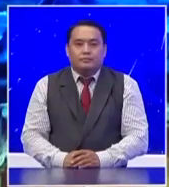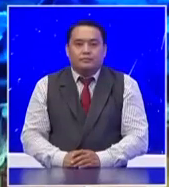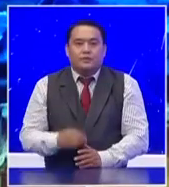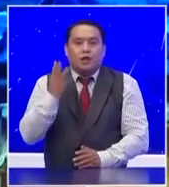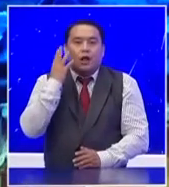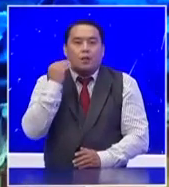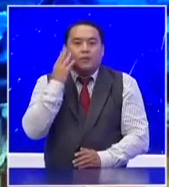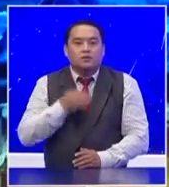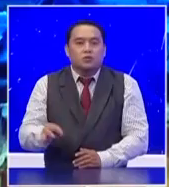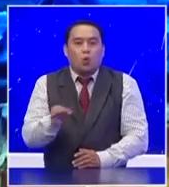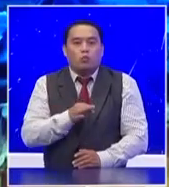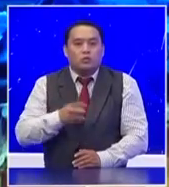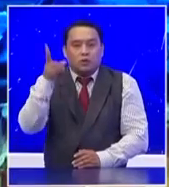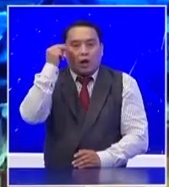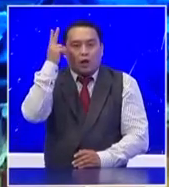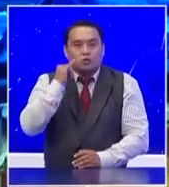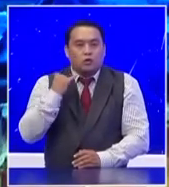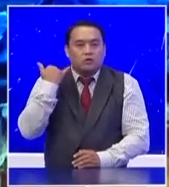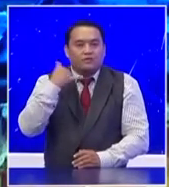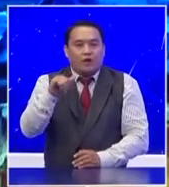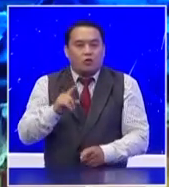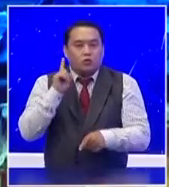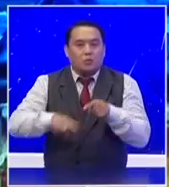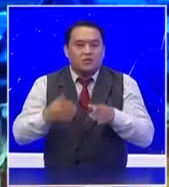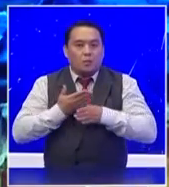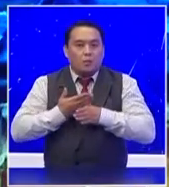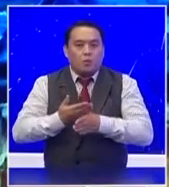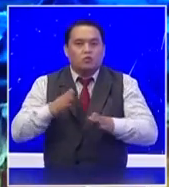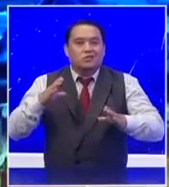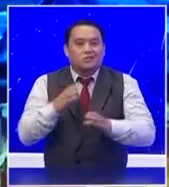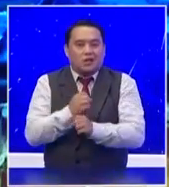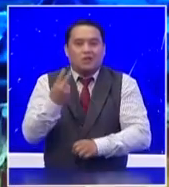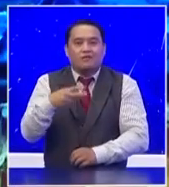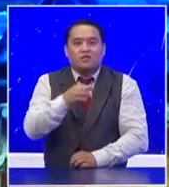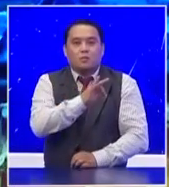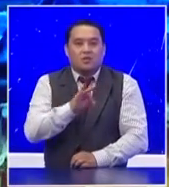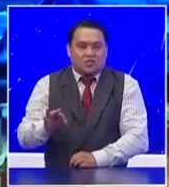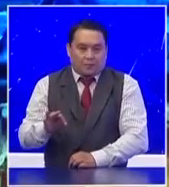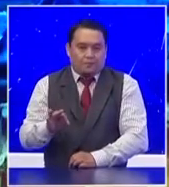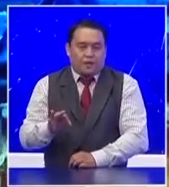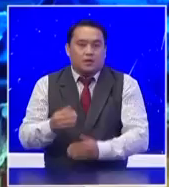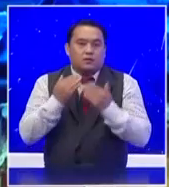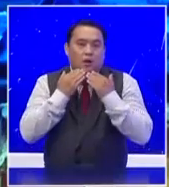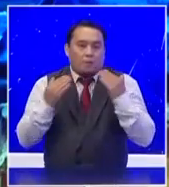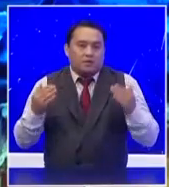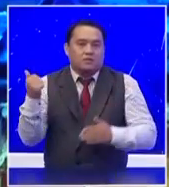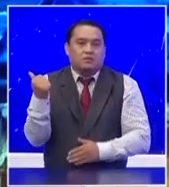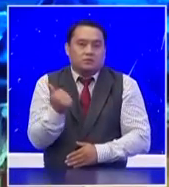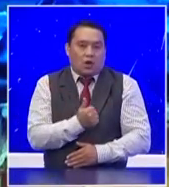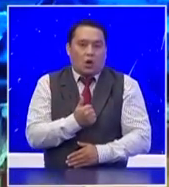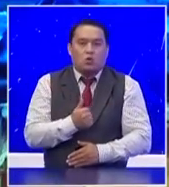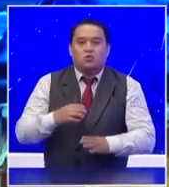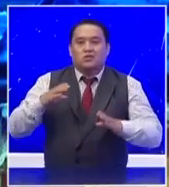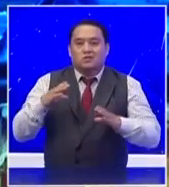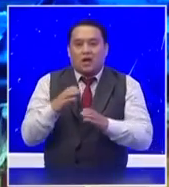В Алматинской области количество звонков, поступающих на станцию скорой помощи, уменьшилось на 20%. За последнюю неделю в регионе